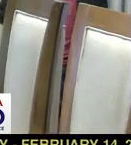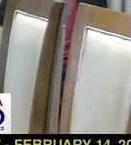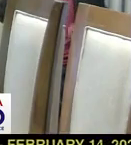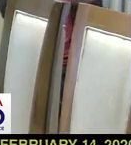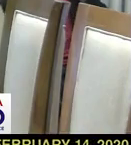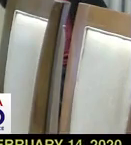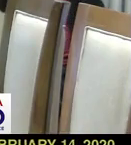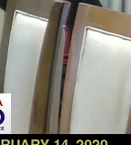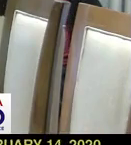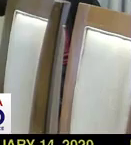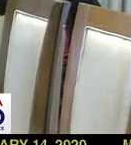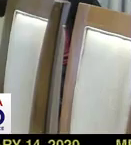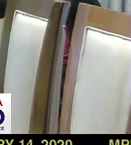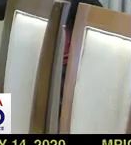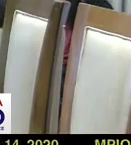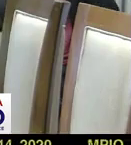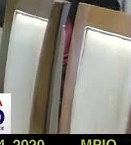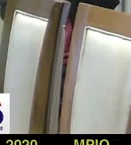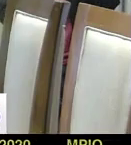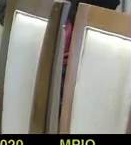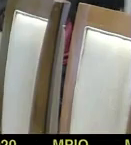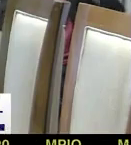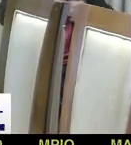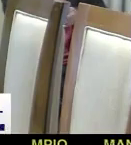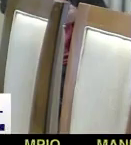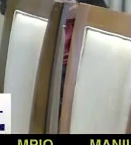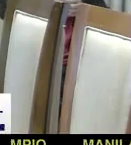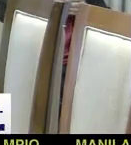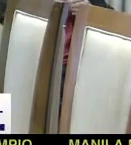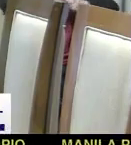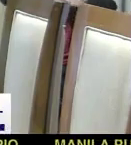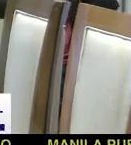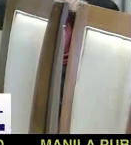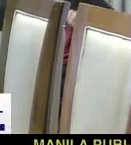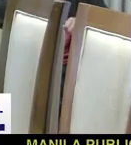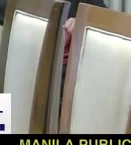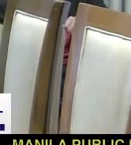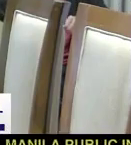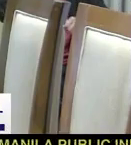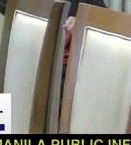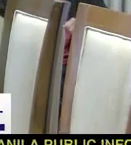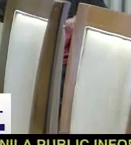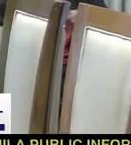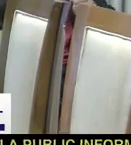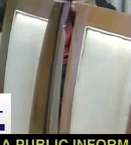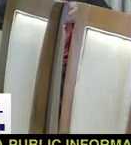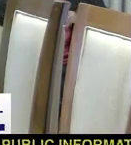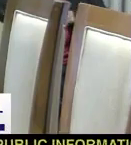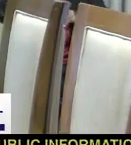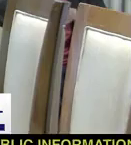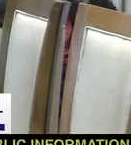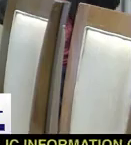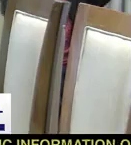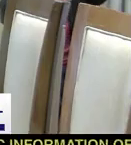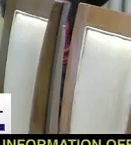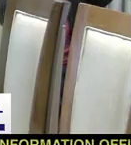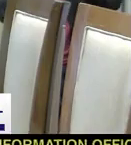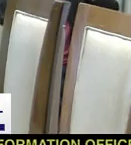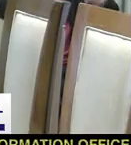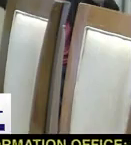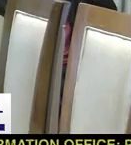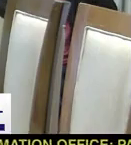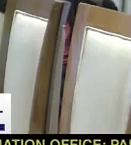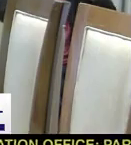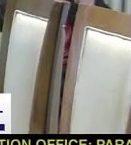nilinis natin yung pambansang kubeta. Pambansang kubeta yan eh. Diyan yung iyan, sa kadumi ng tao. Diba? Naalala niyo